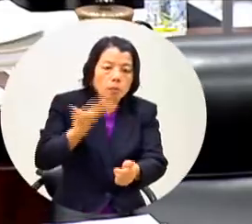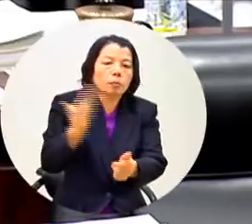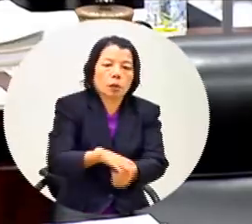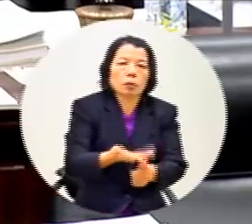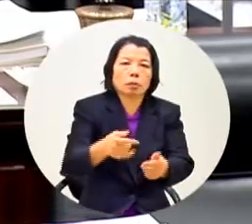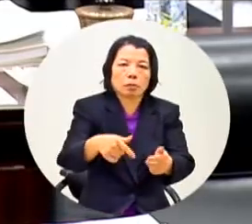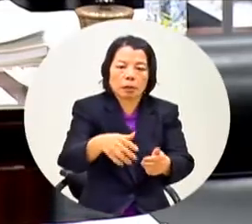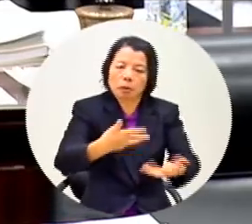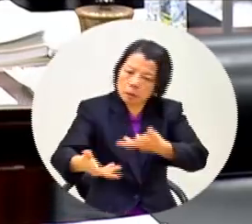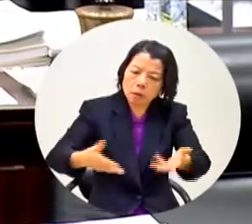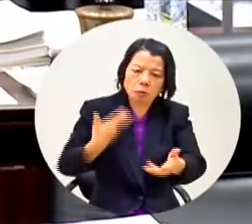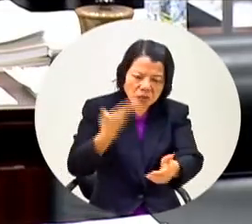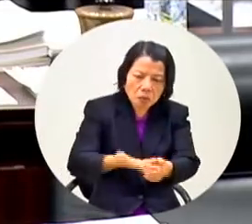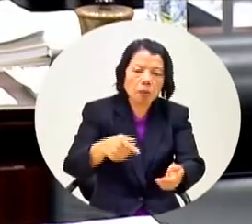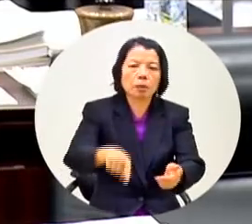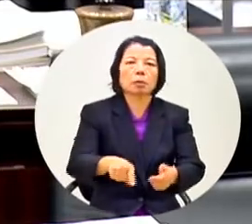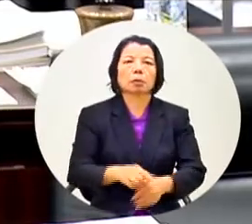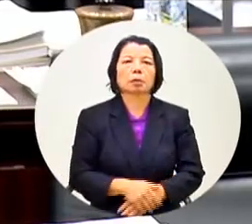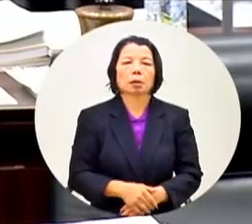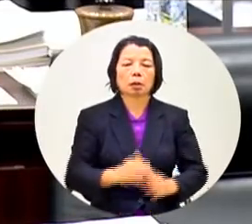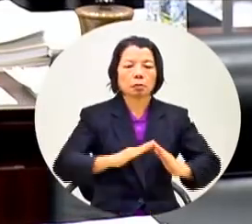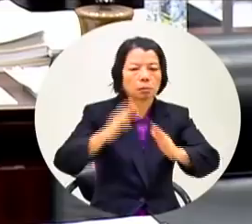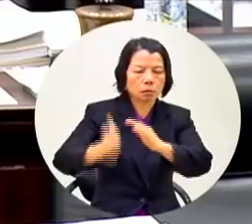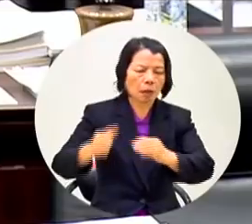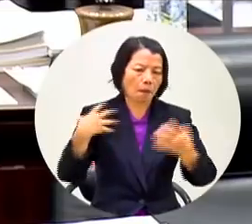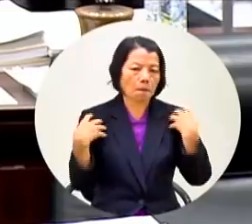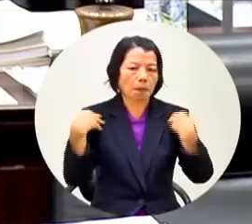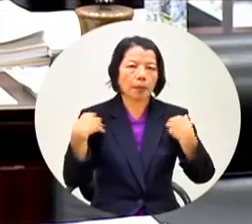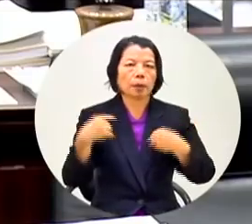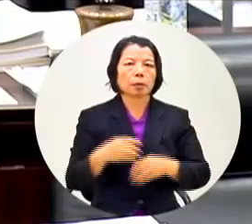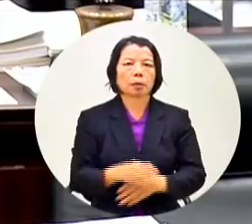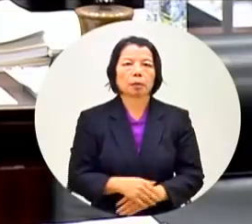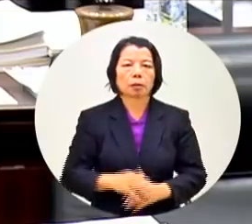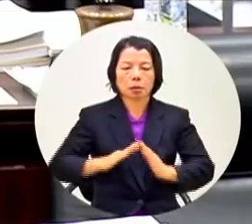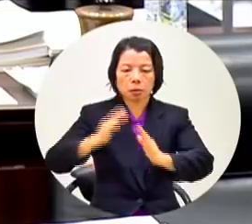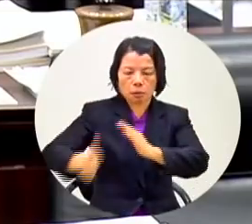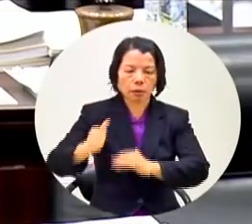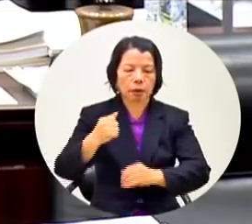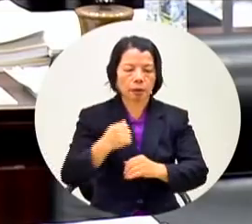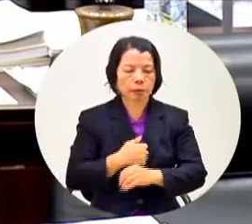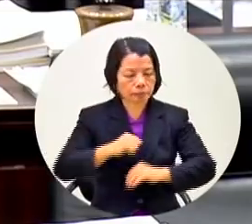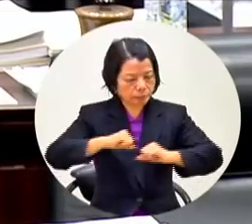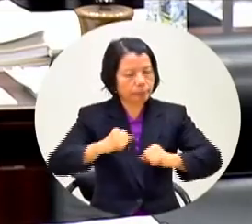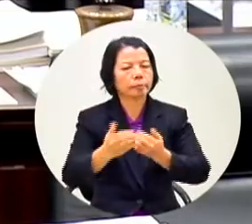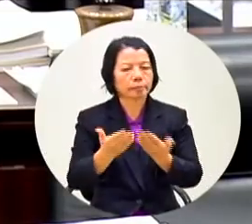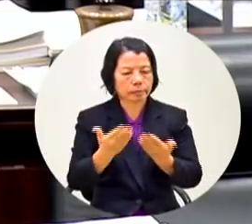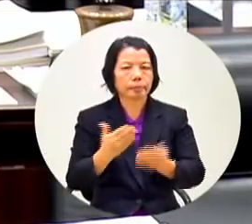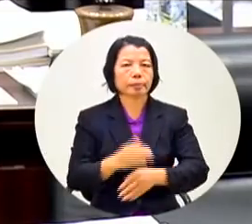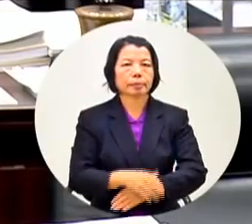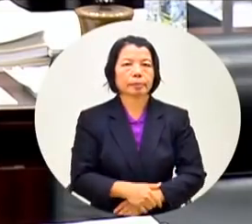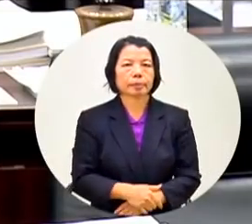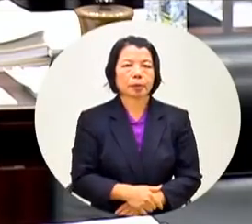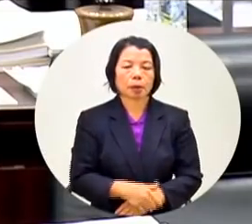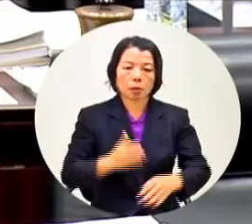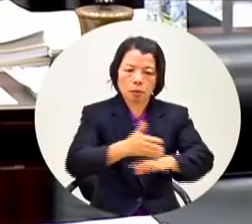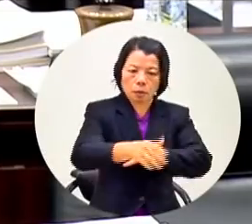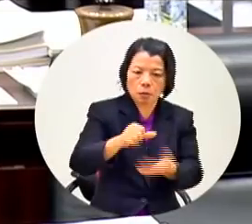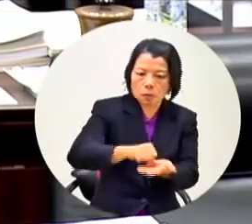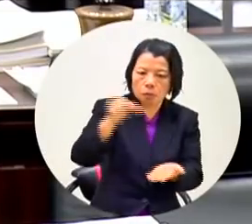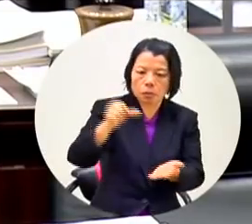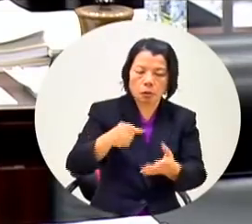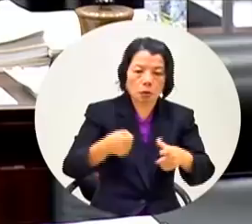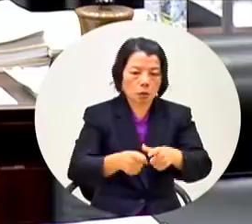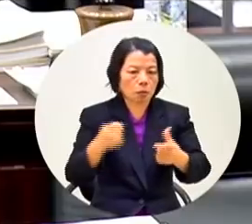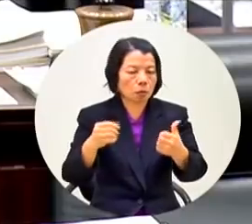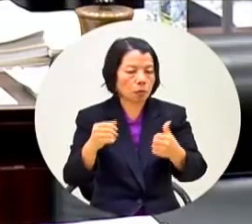到说至少会前会之前市长有做一些了解，所以经过了五次公听会，经过了所谓的现在你们报告说有